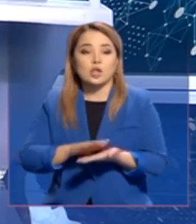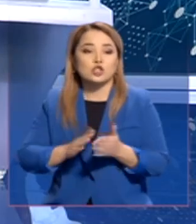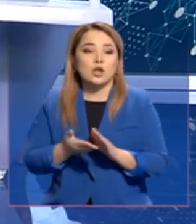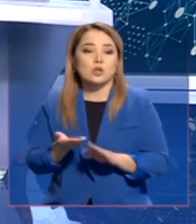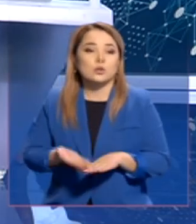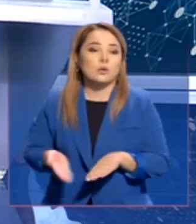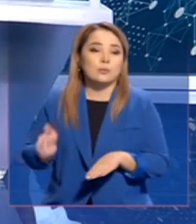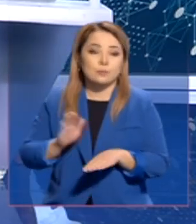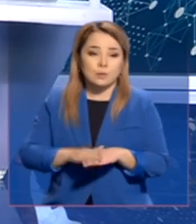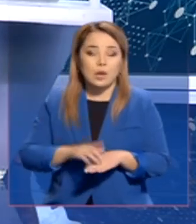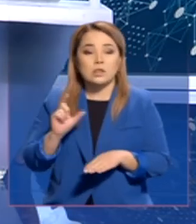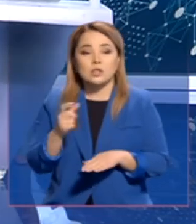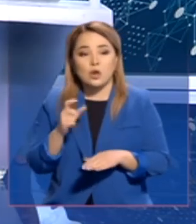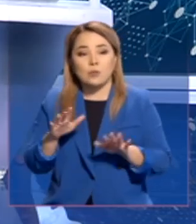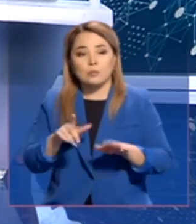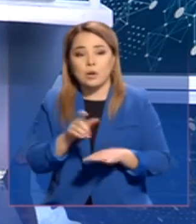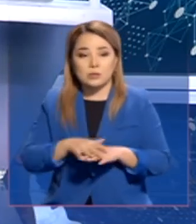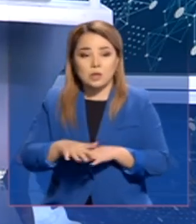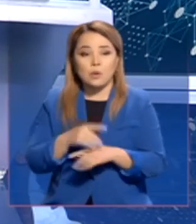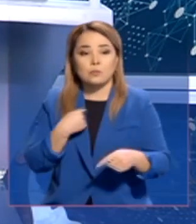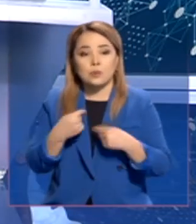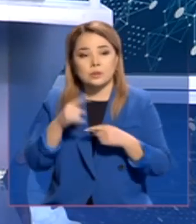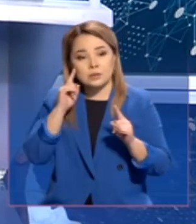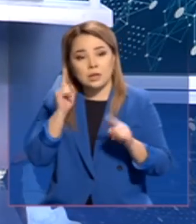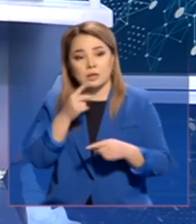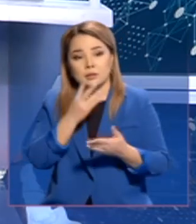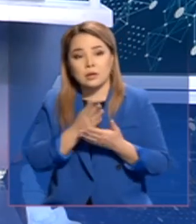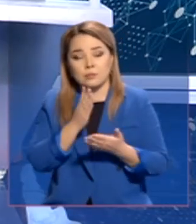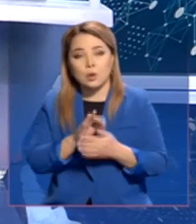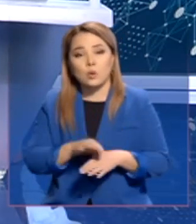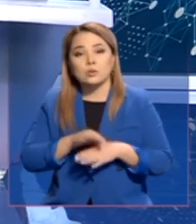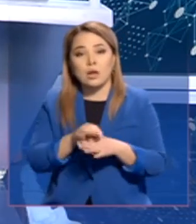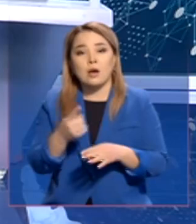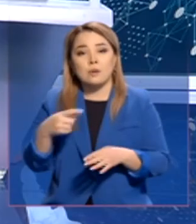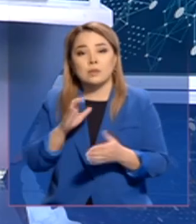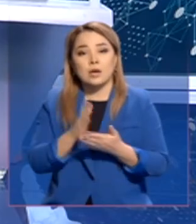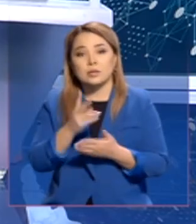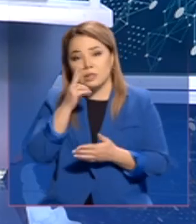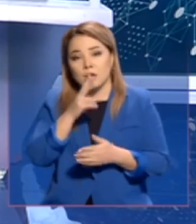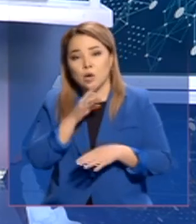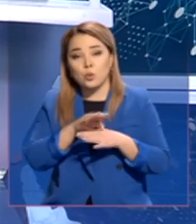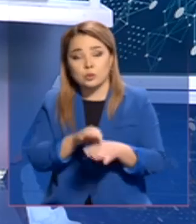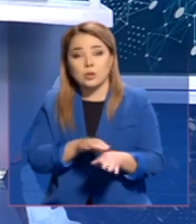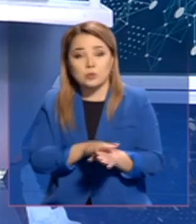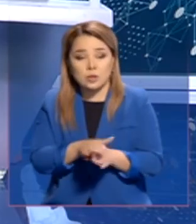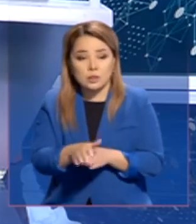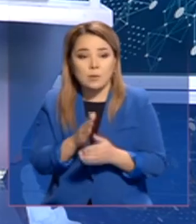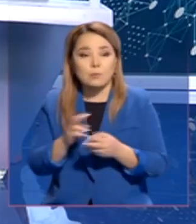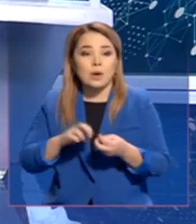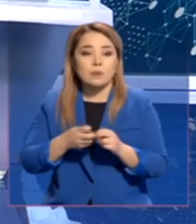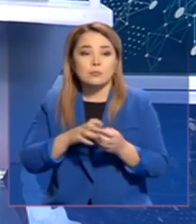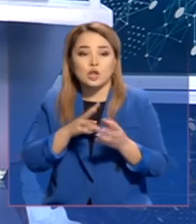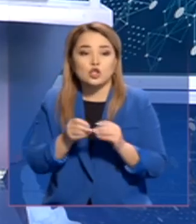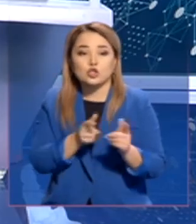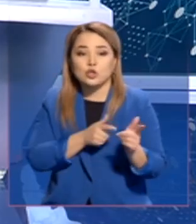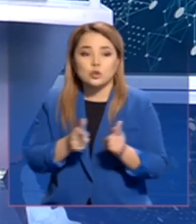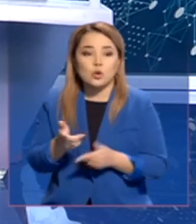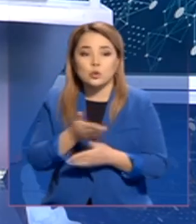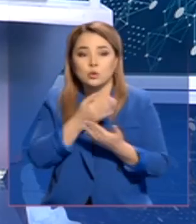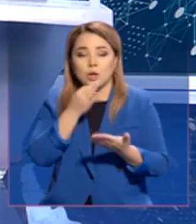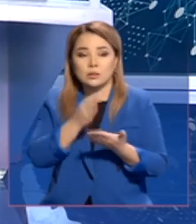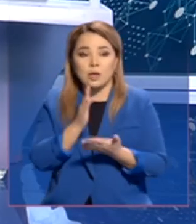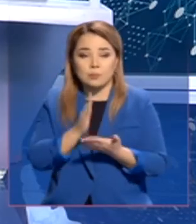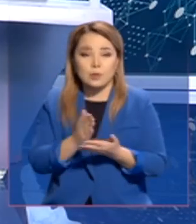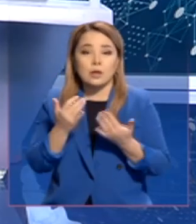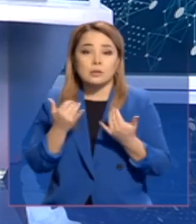мүшкіл. Екібастұз жұртына қиын соққаны белгілі. Өткен аптада ғана 2 ай өтсе де әлі проблема түбегейлі шешілмегенін